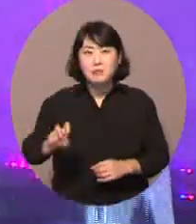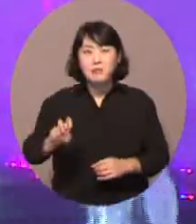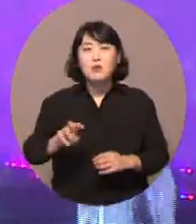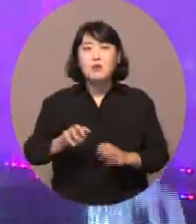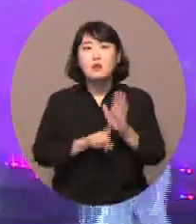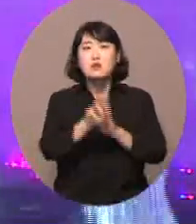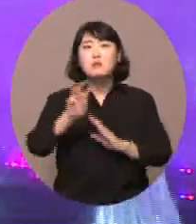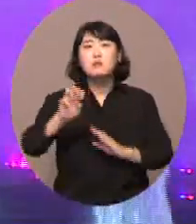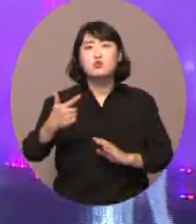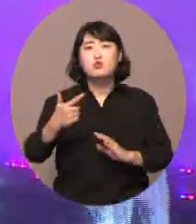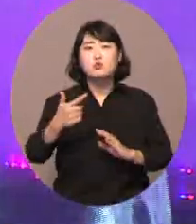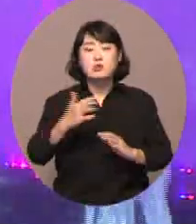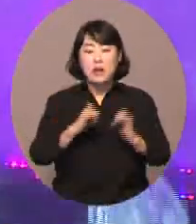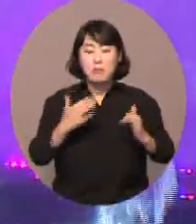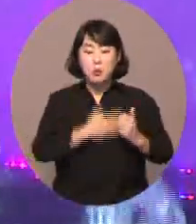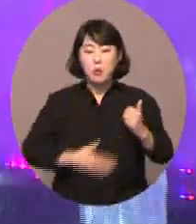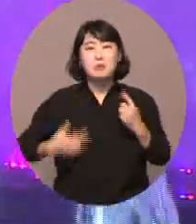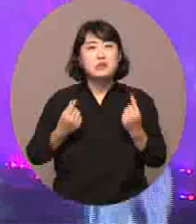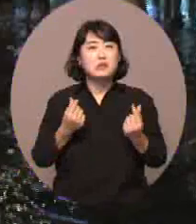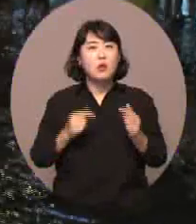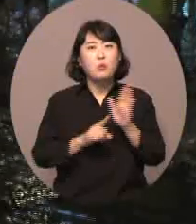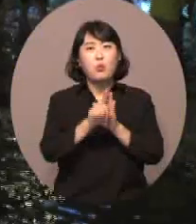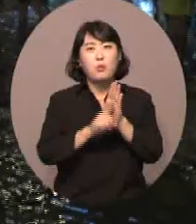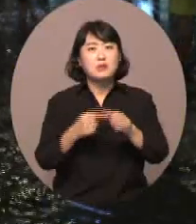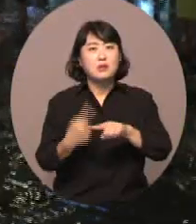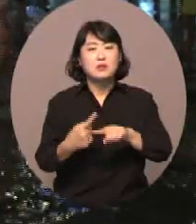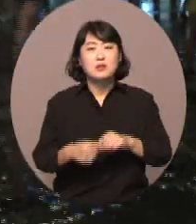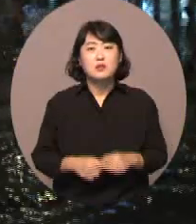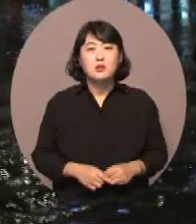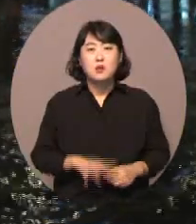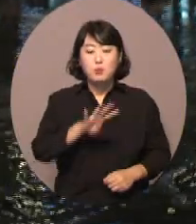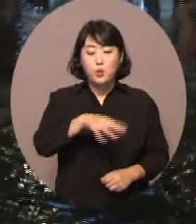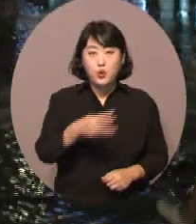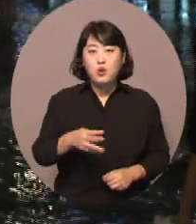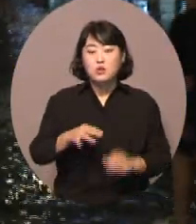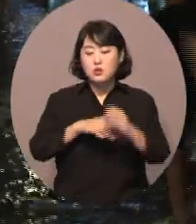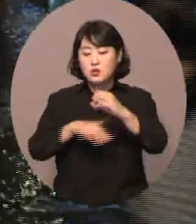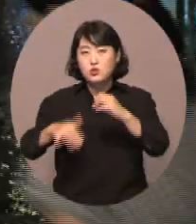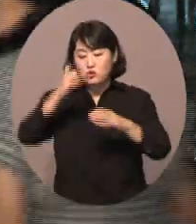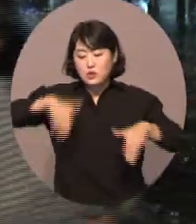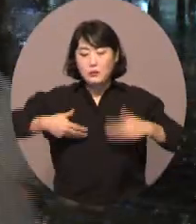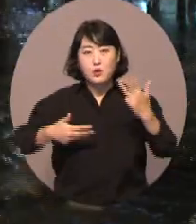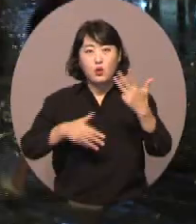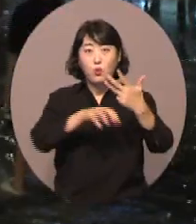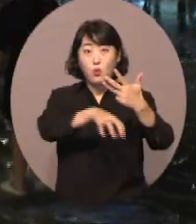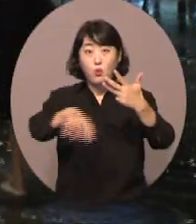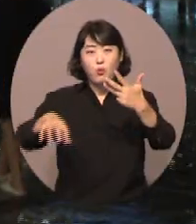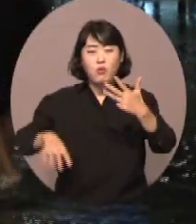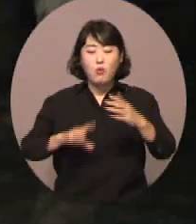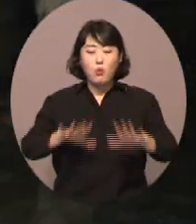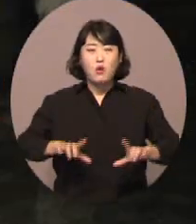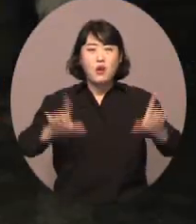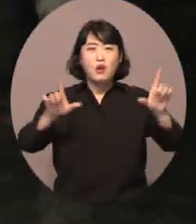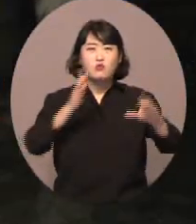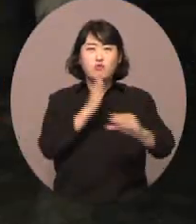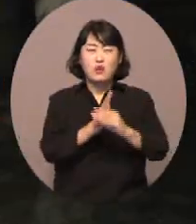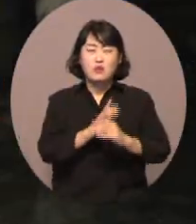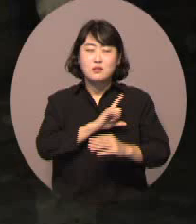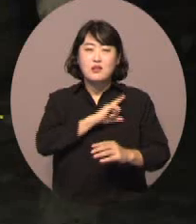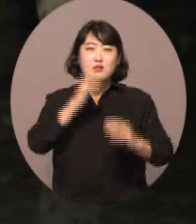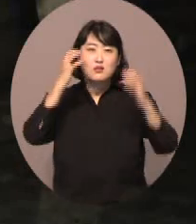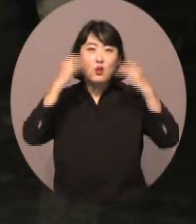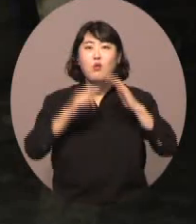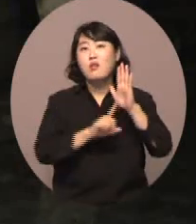체온과 비슷한 수준까지 올랐습니다. 보령과 서천 등 충남 8곳에서는 올여름 들어 가장 높은 기온을